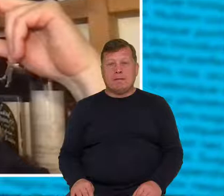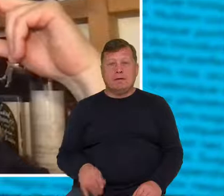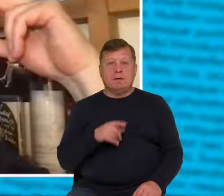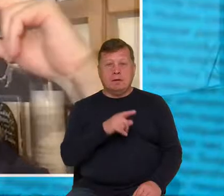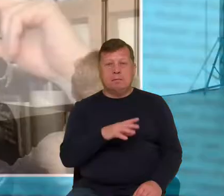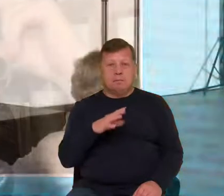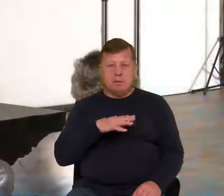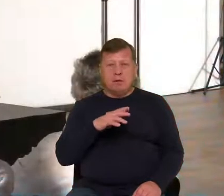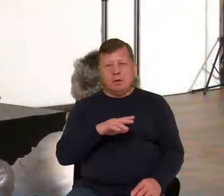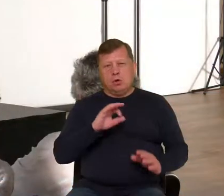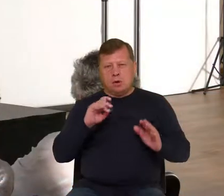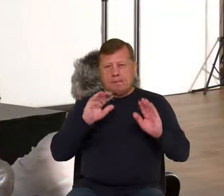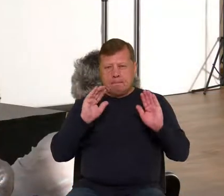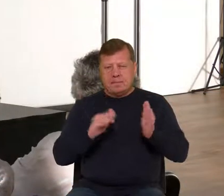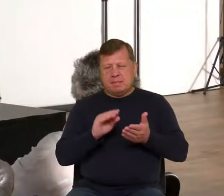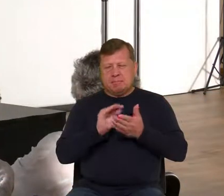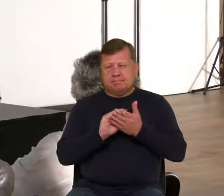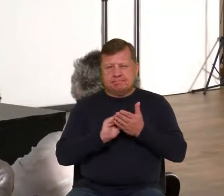Mamy troszkę mniej szczegółów.